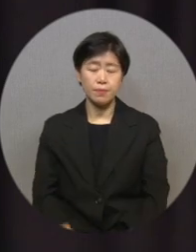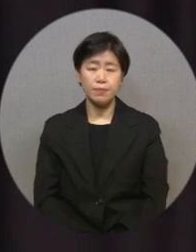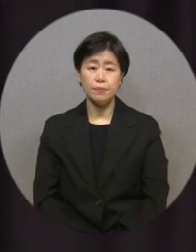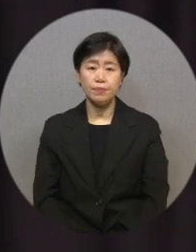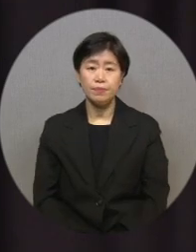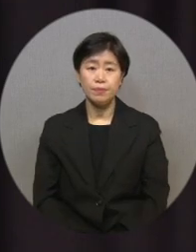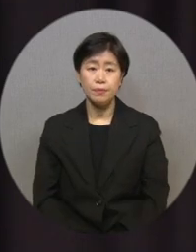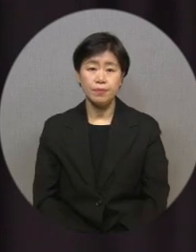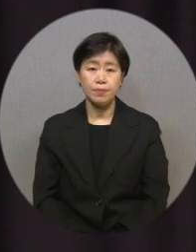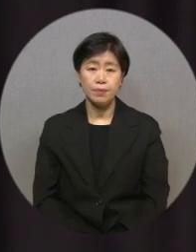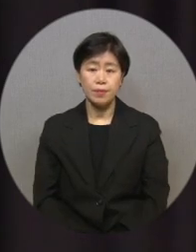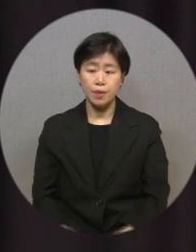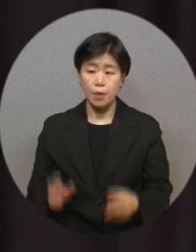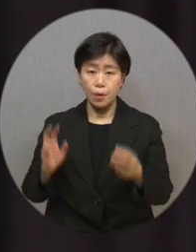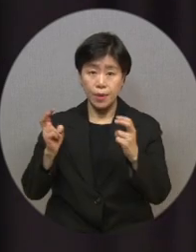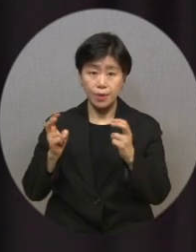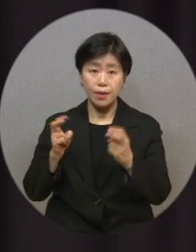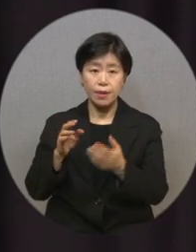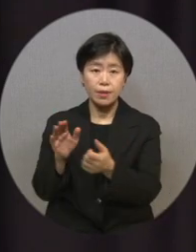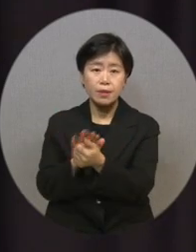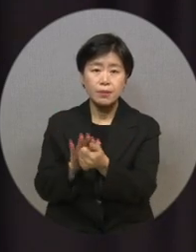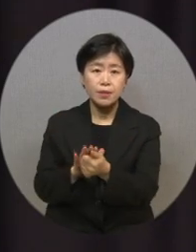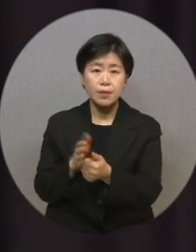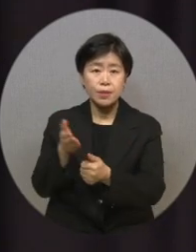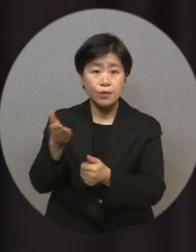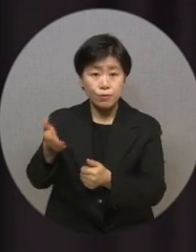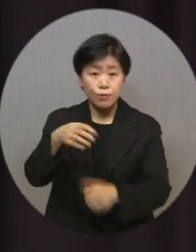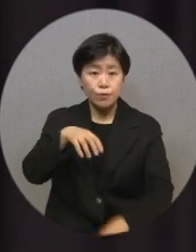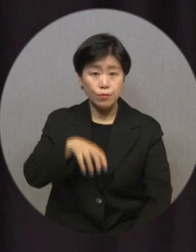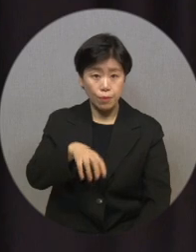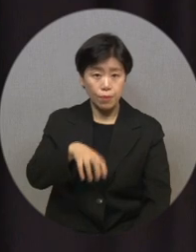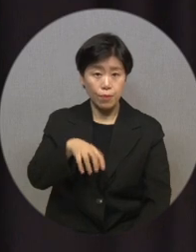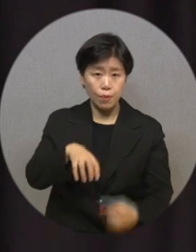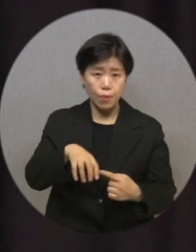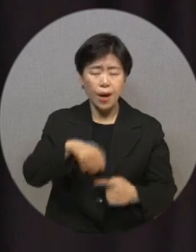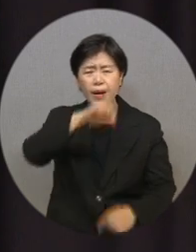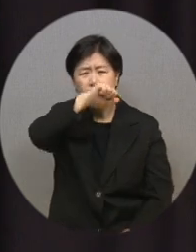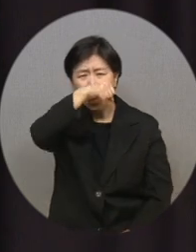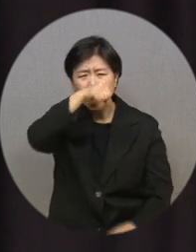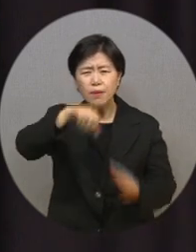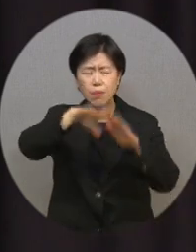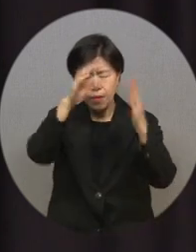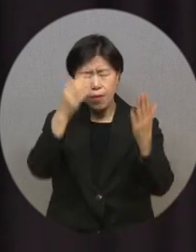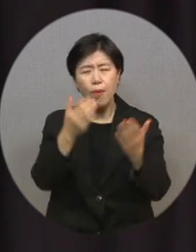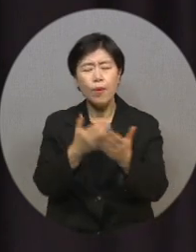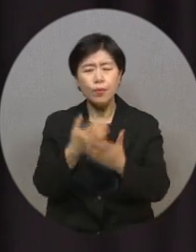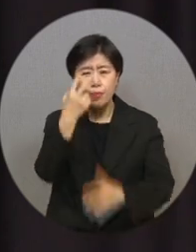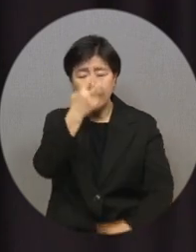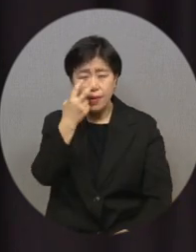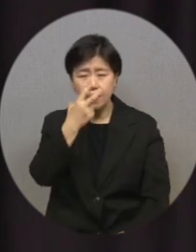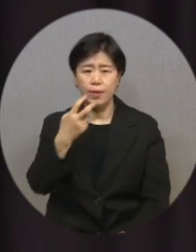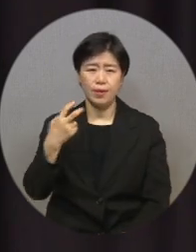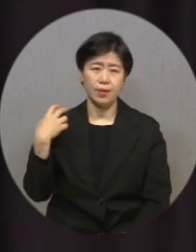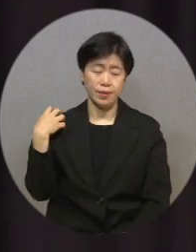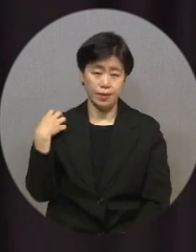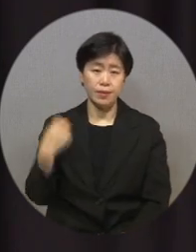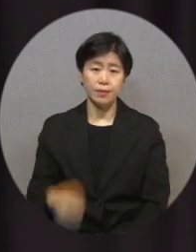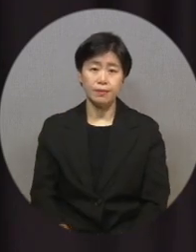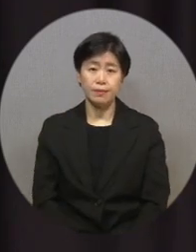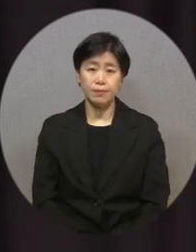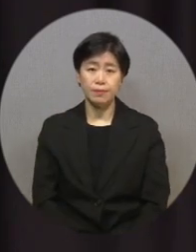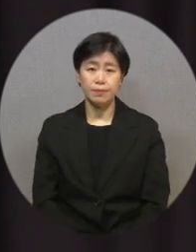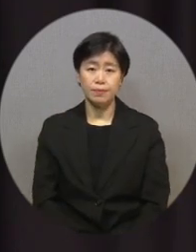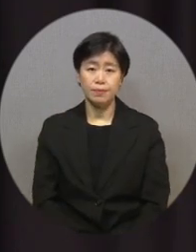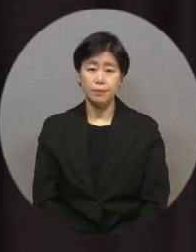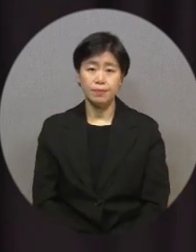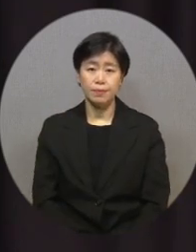국은 실은 이제 공단의 전체적인 예산을 총괄하는 부서라고 보시면 좋을 것 같습니다 그니까 그 대표적인